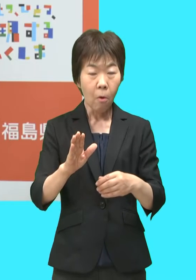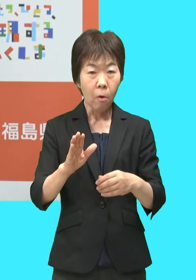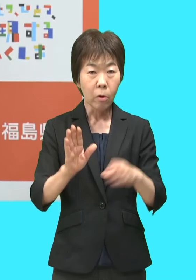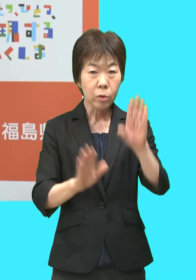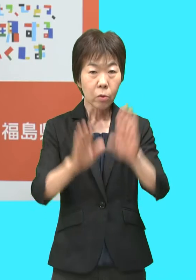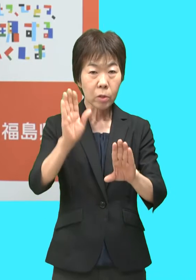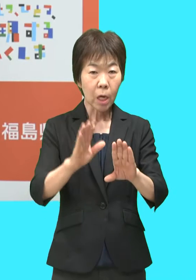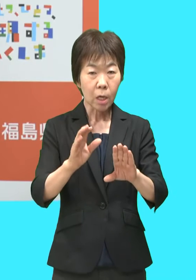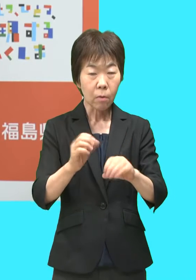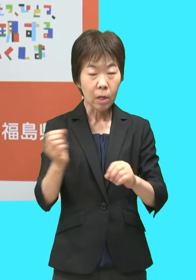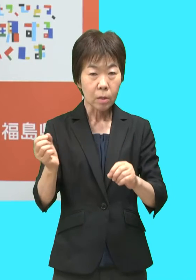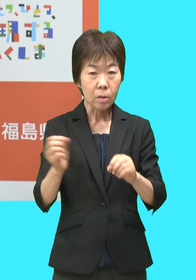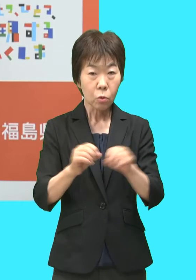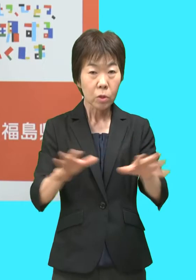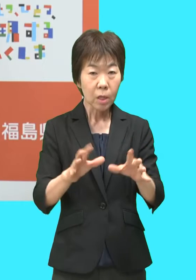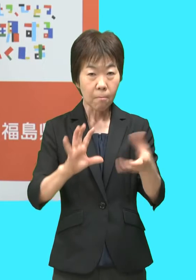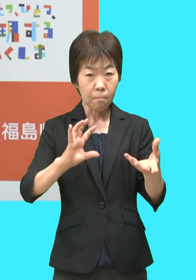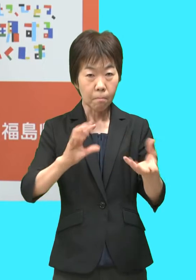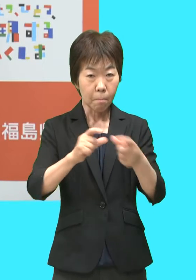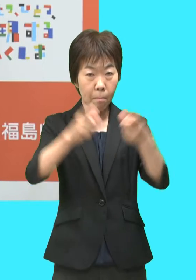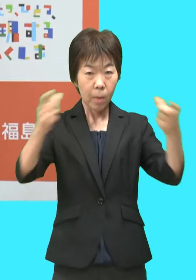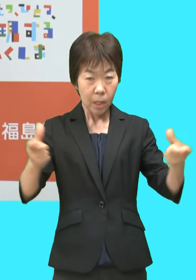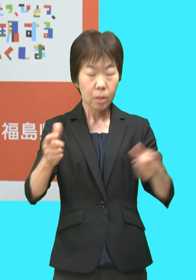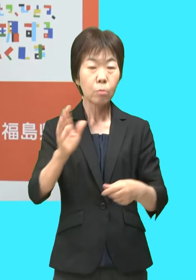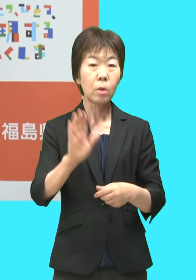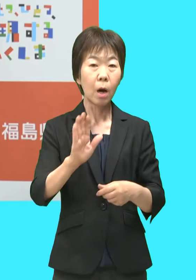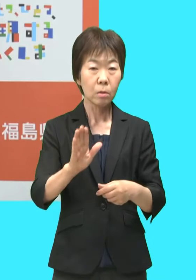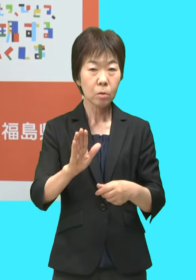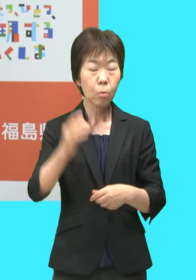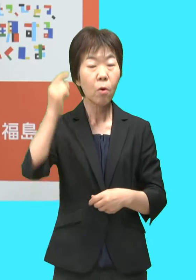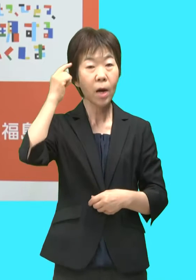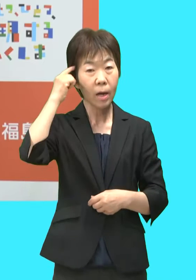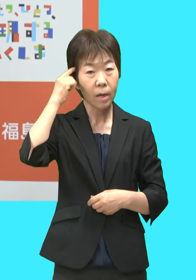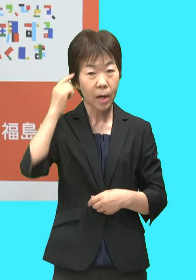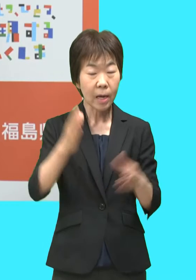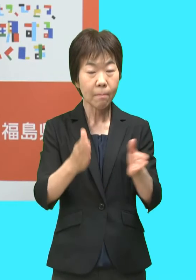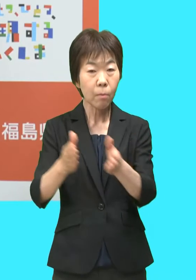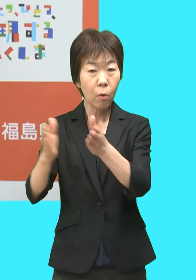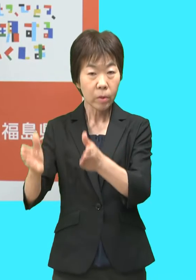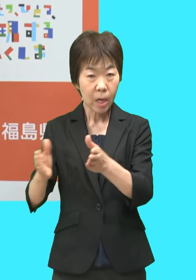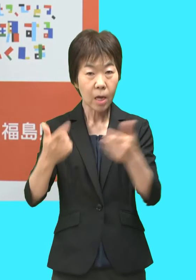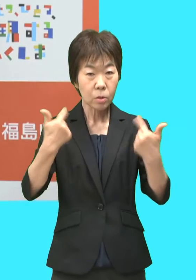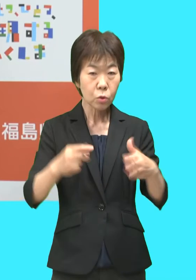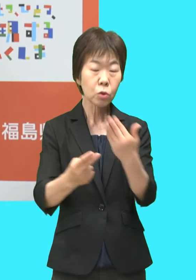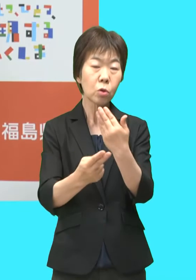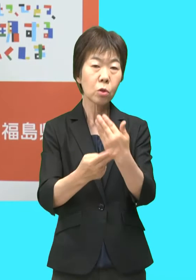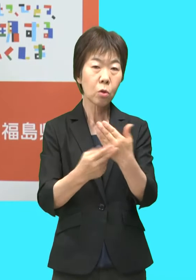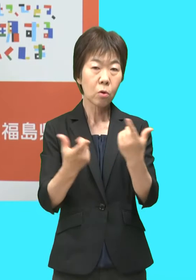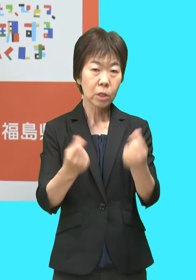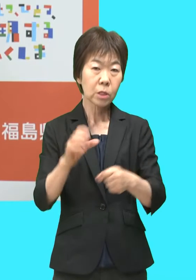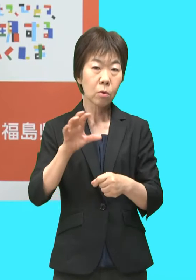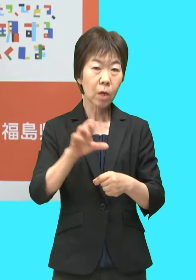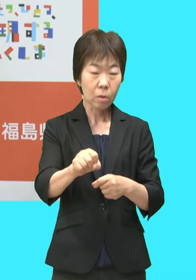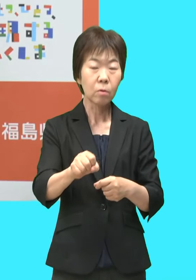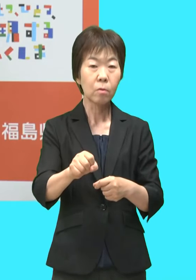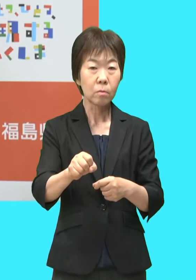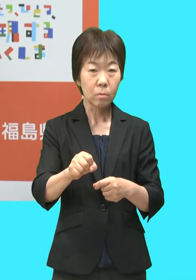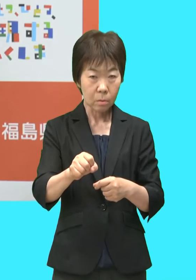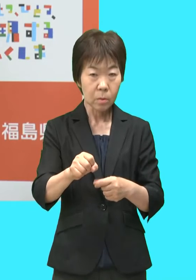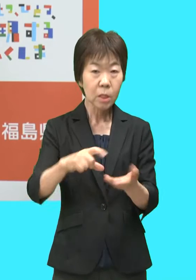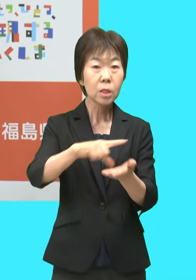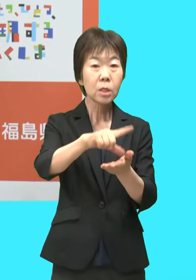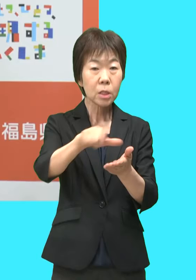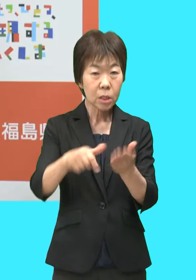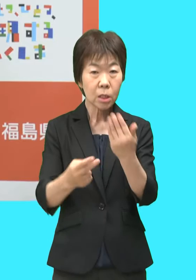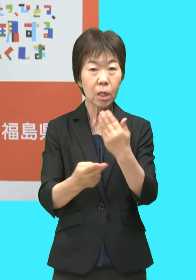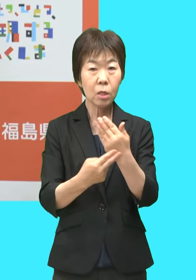することもあり得る、こういったものも睨み、一方で通常医療をしっかり確保していかなければいけないという地域医